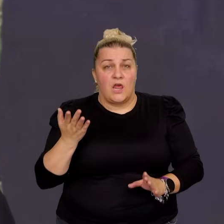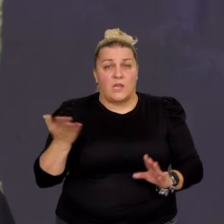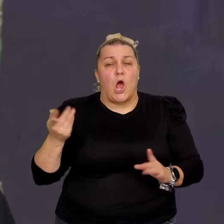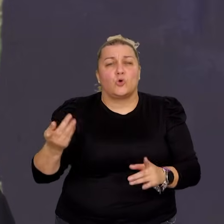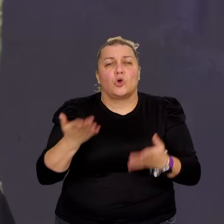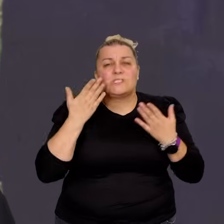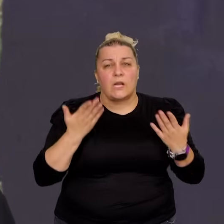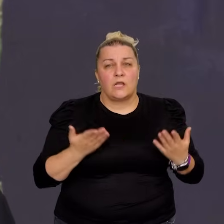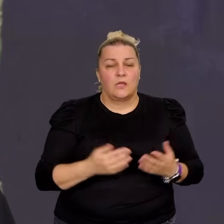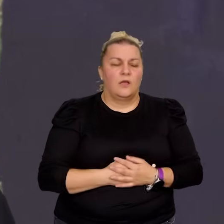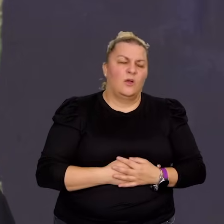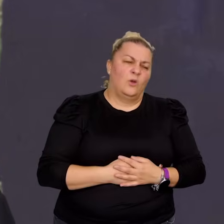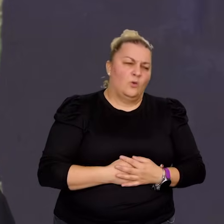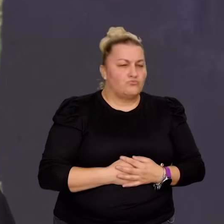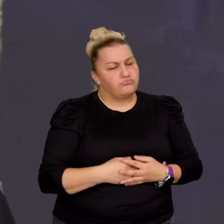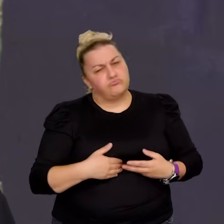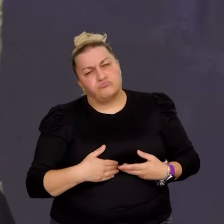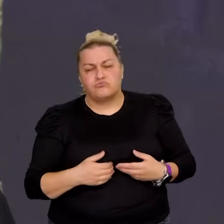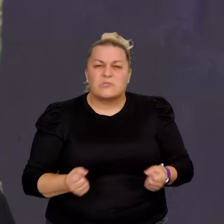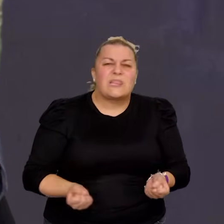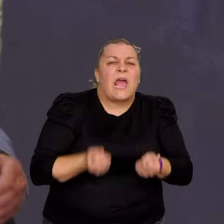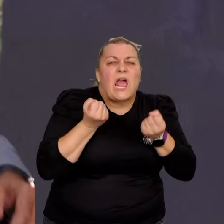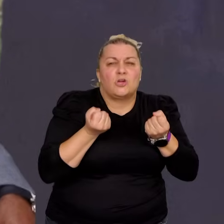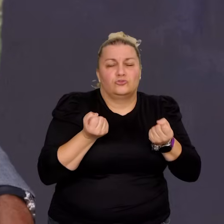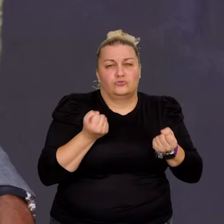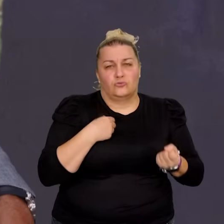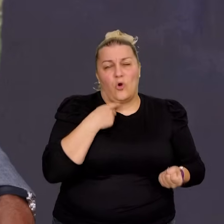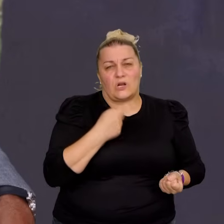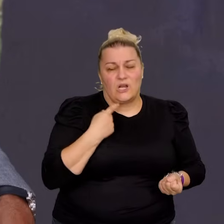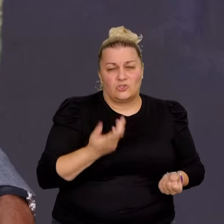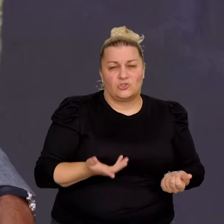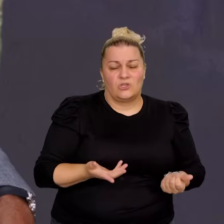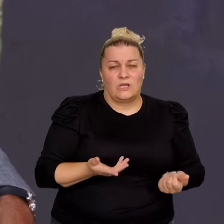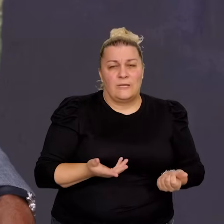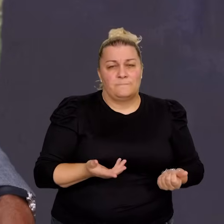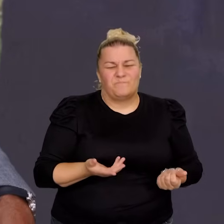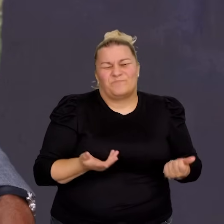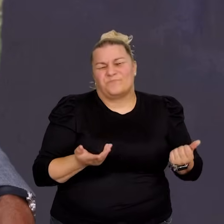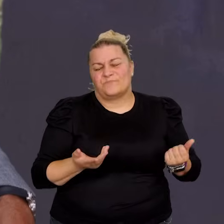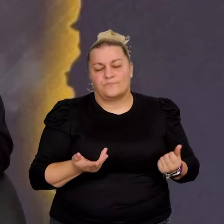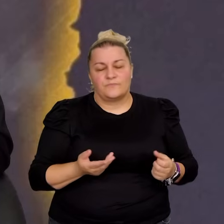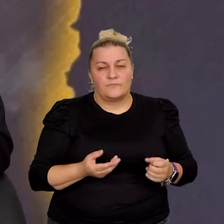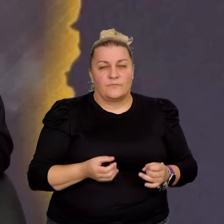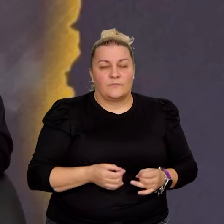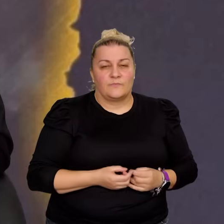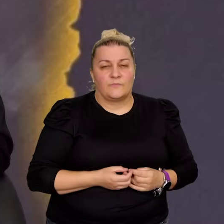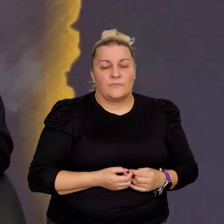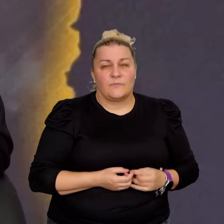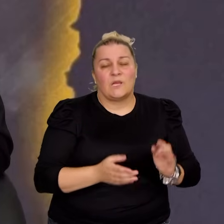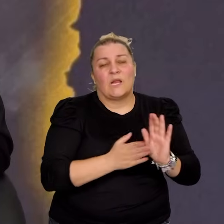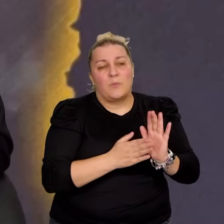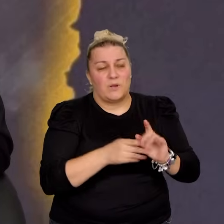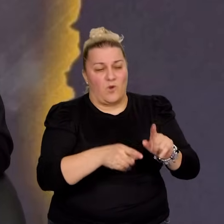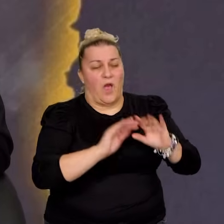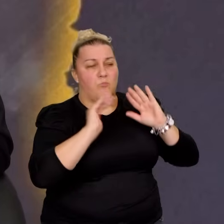to izgledalo? Pa teško. Kako su tu bili? Teško već humanitarne... Nikako. Kadrovi, detalji.